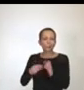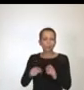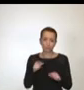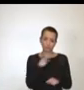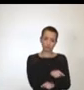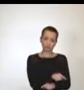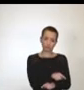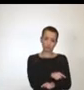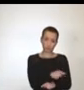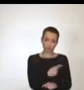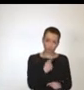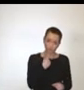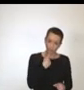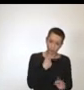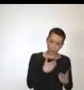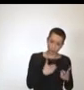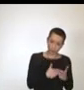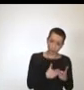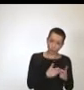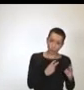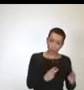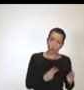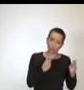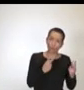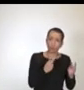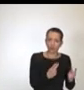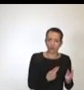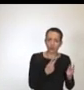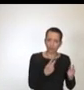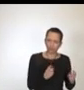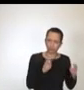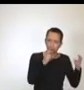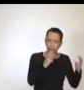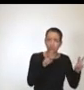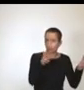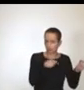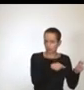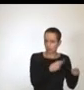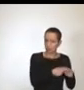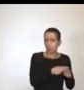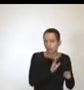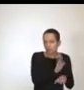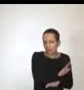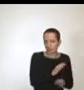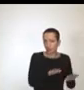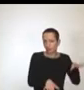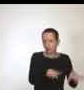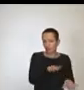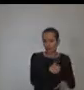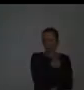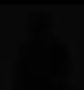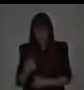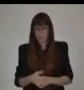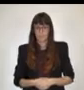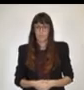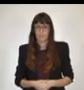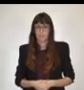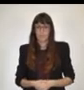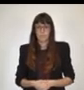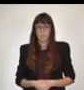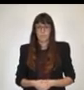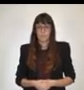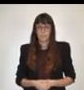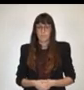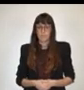Ici, on se parle de prêts sur gage haute valeur, comme leur nom l'indique, qui, en moyenne, s'élevait à 1 million d'euros. Je vais maintenant